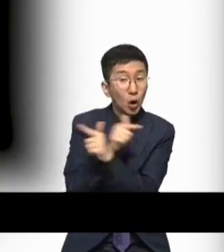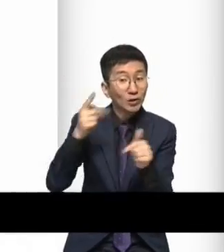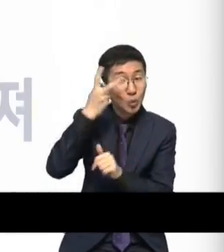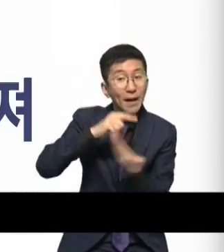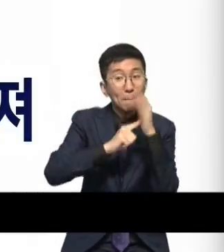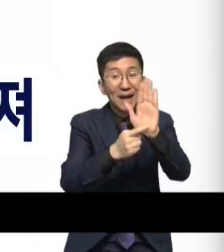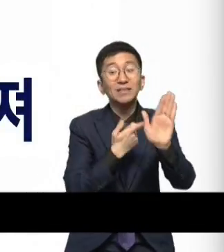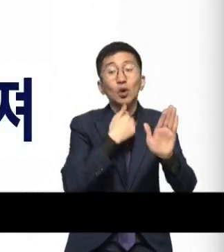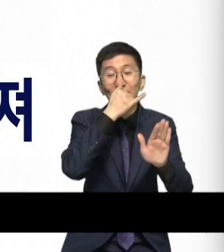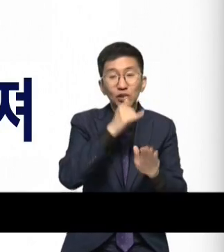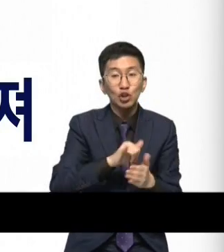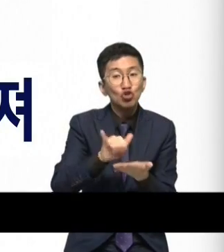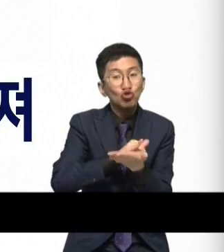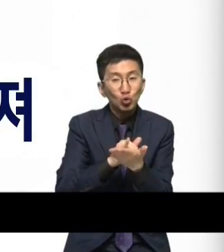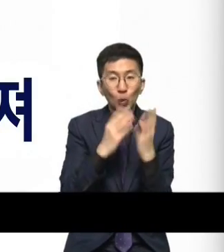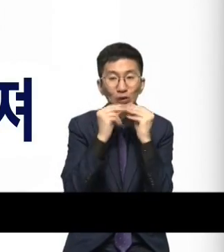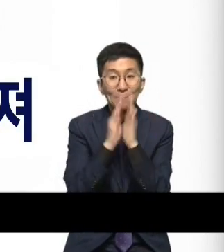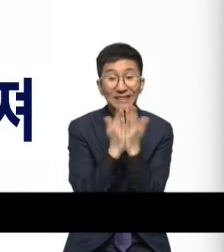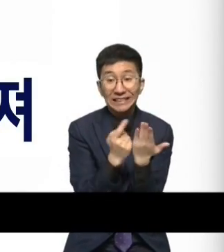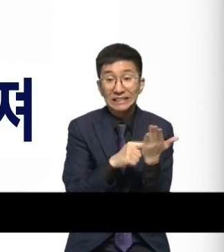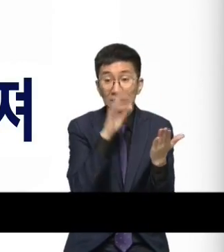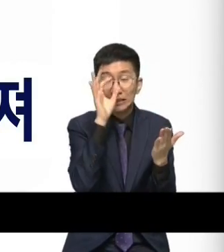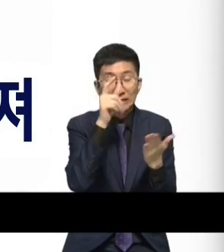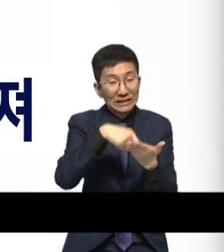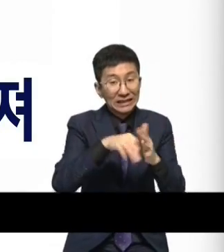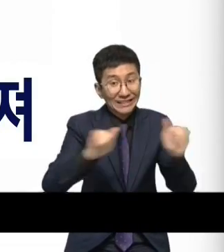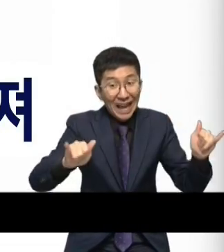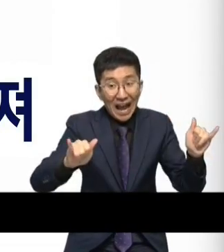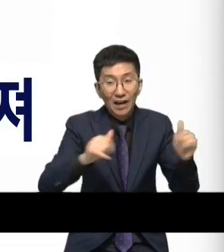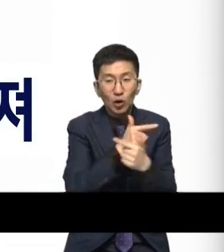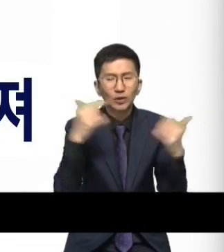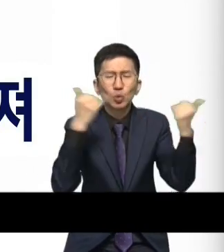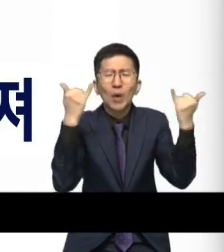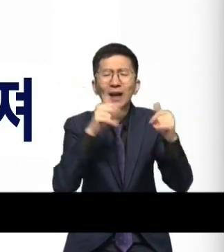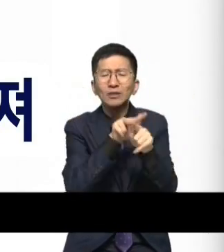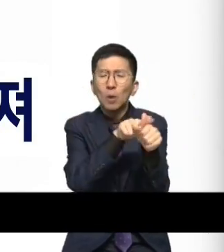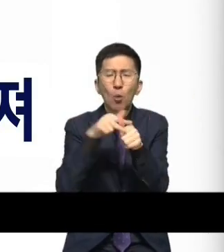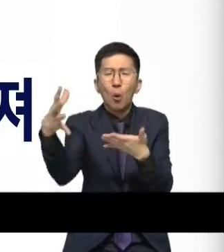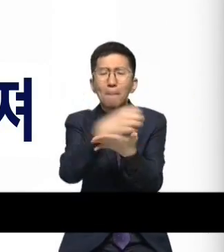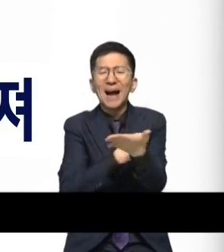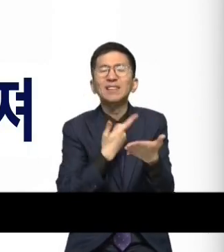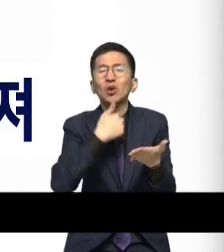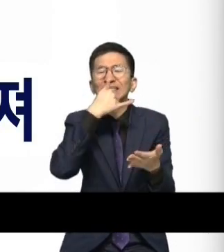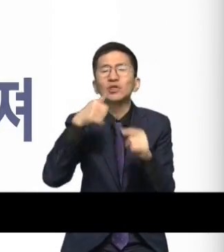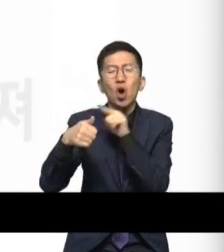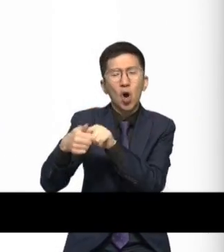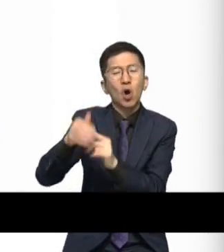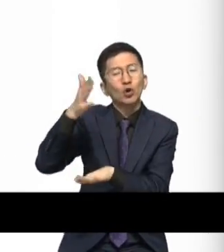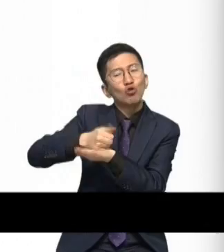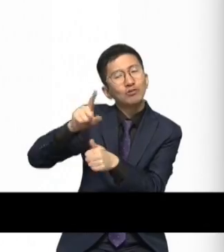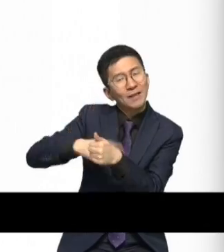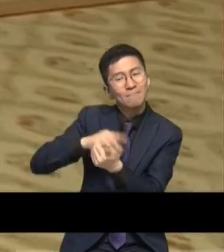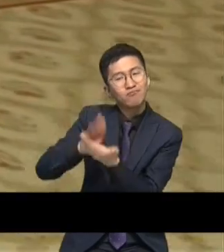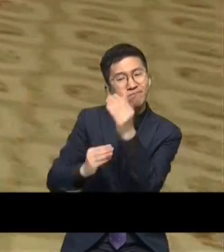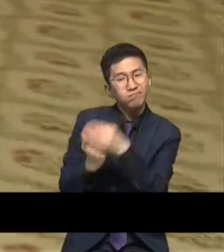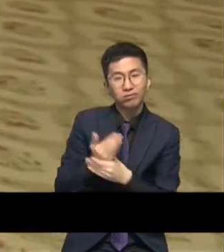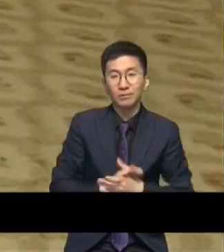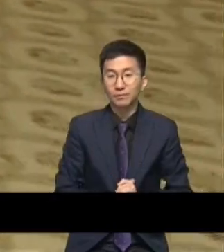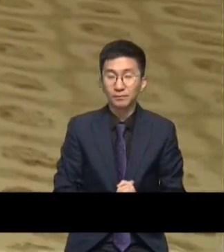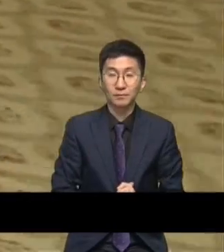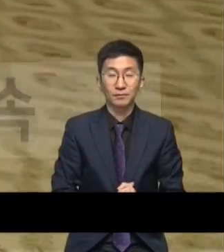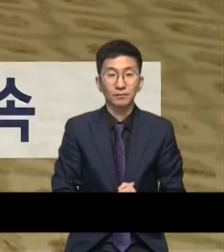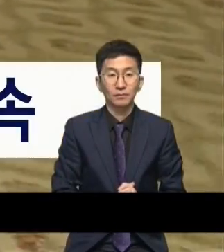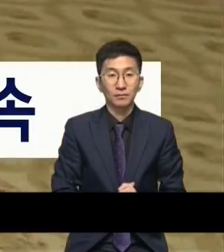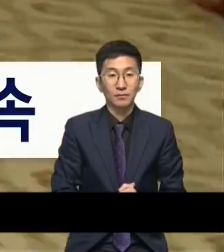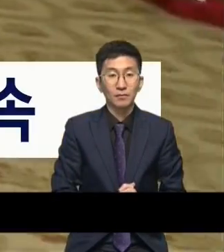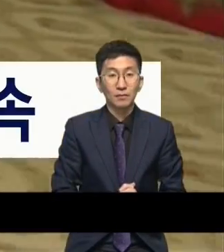보도한 뉴욕타임스 기자 등의 통화 내역을 조회한 사실까지 드러나며 논란은 더 커졌습니다. 그러자